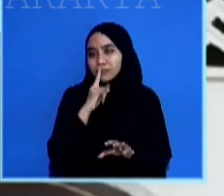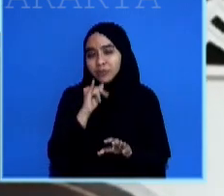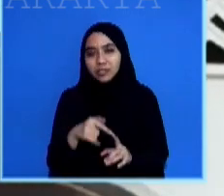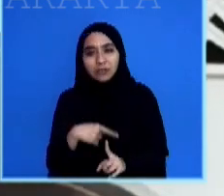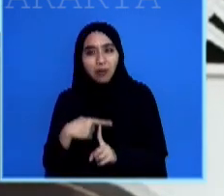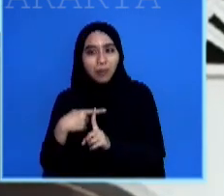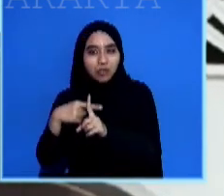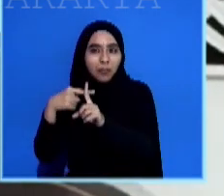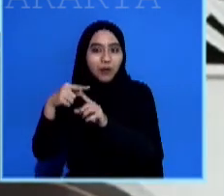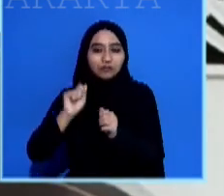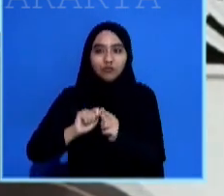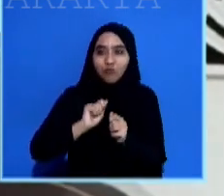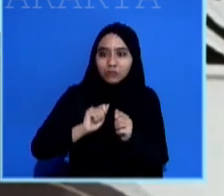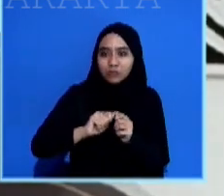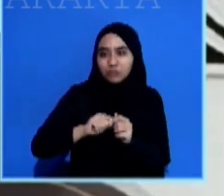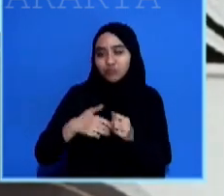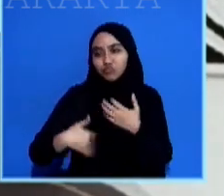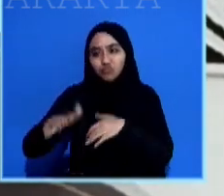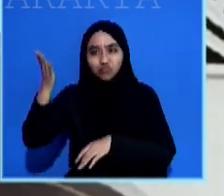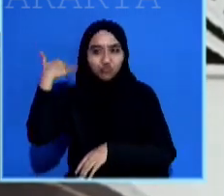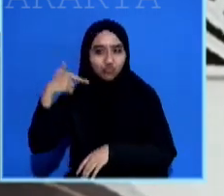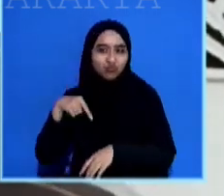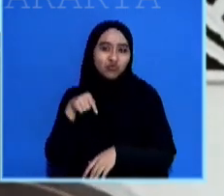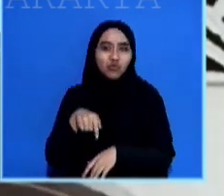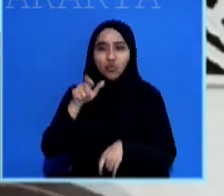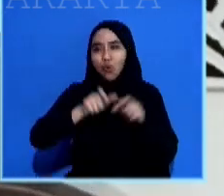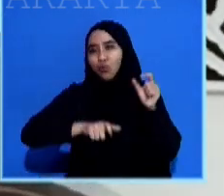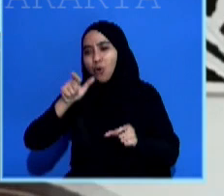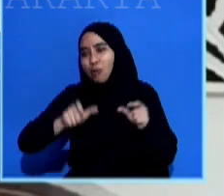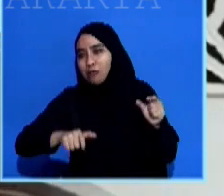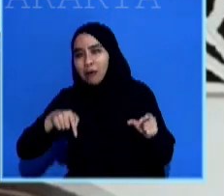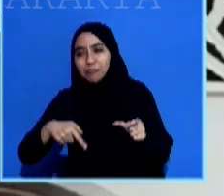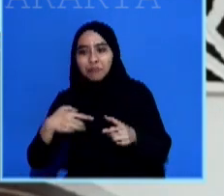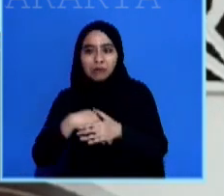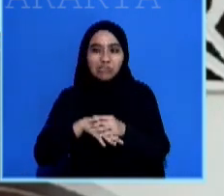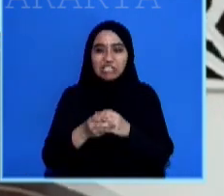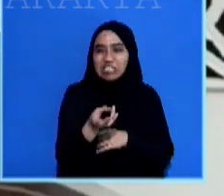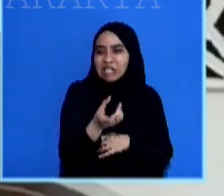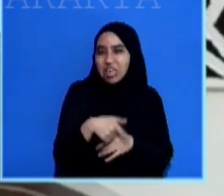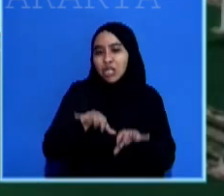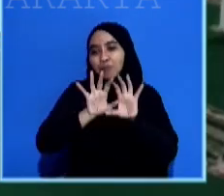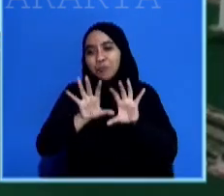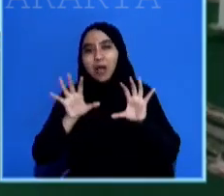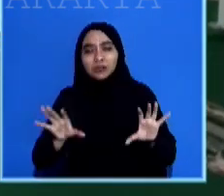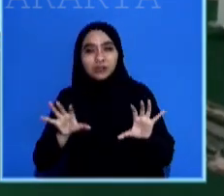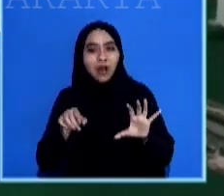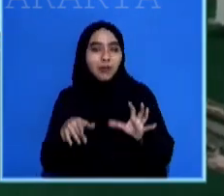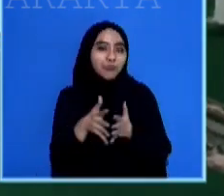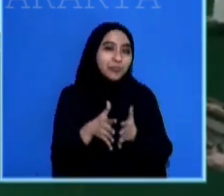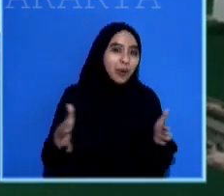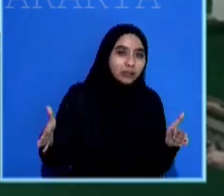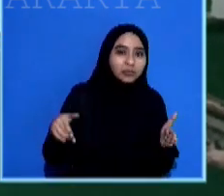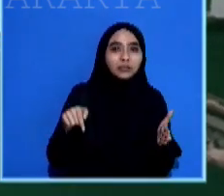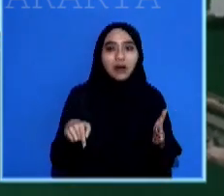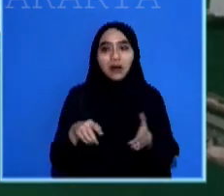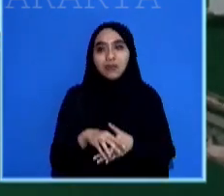renovasi ditinggikan karena dulu ee jemaah sedikit sekarang sudah mulai banyak jadi ditinggikan dan dilebarkan ditetapkan sebagai